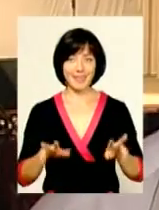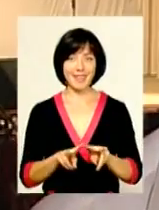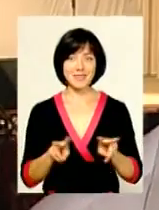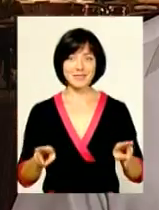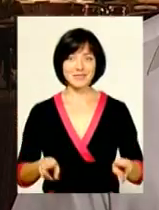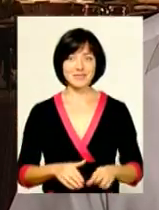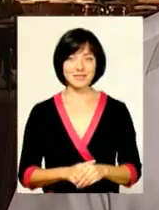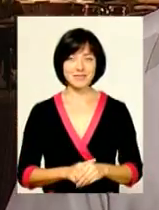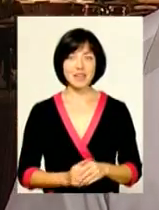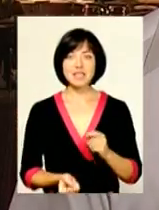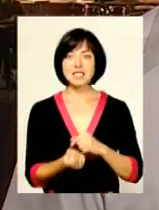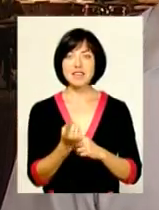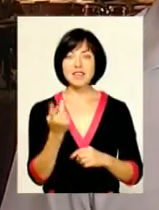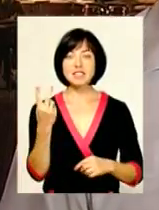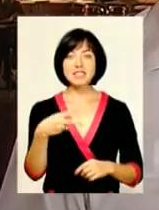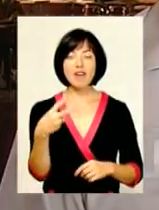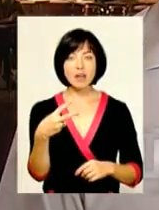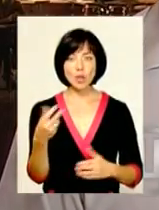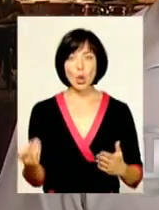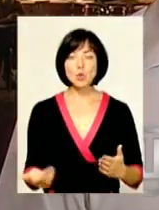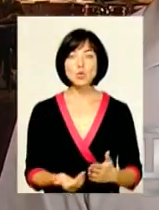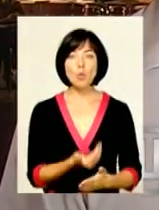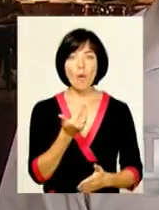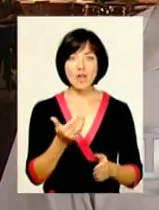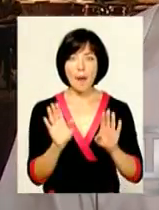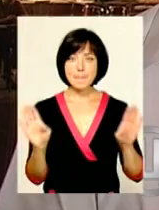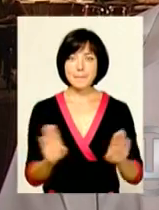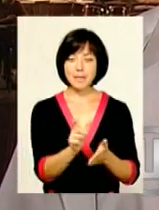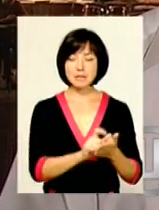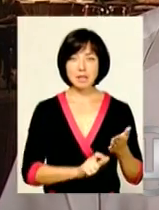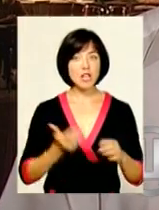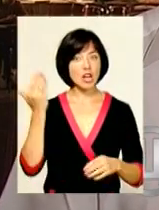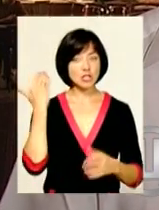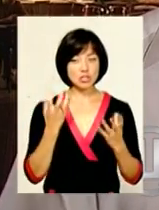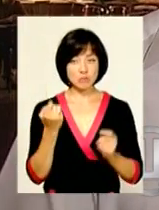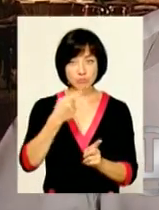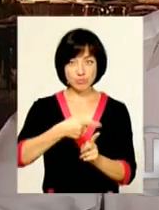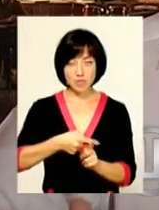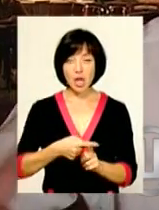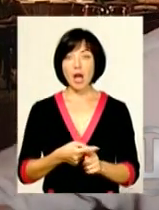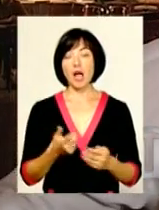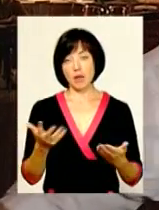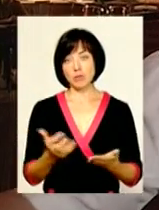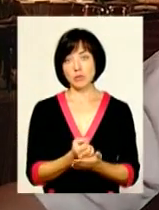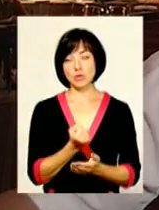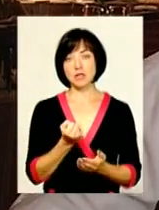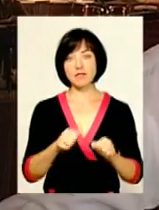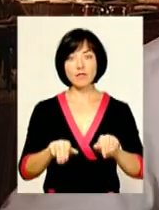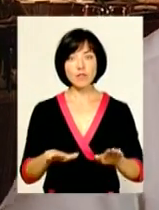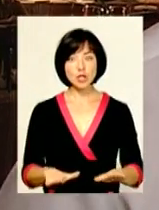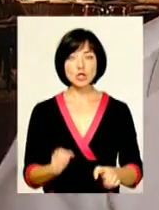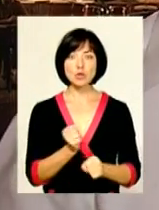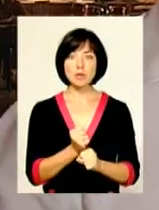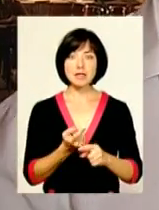крила. З'явилось 20 нових пісень, до того в нас ще було кілька творів. От, і виходить, що з цього ми вирішили